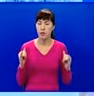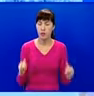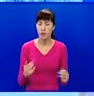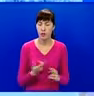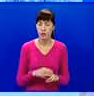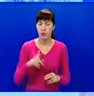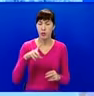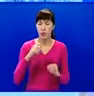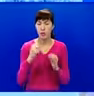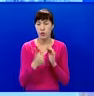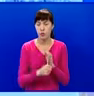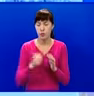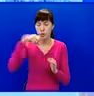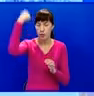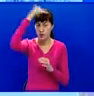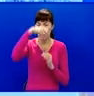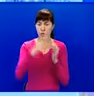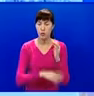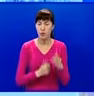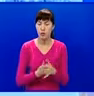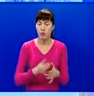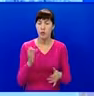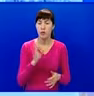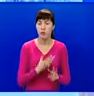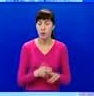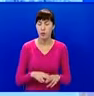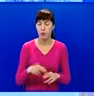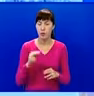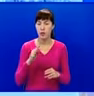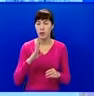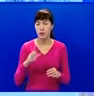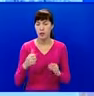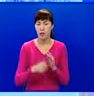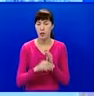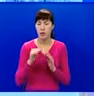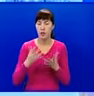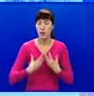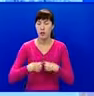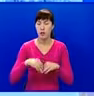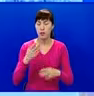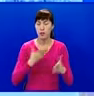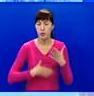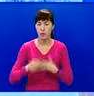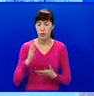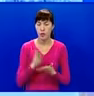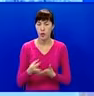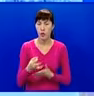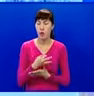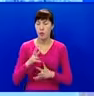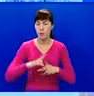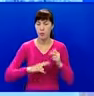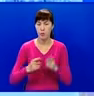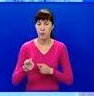Оның 116-сы жыл соңына дейін пайдалануға берілмек. Бұл баспанаға мұқтаж 6000 отбасының шаттыққа бөлімек. Облыстық құрылыс